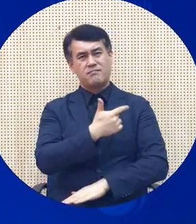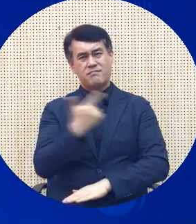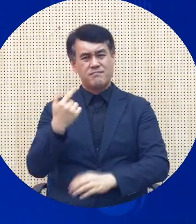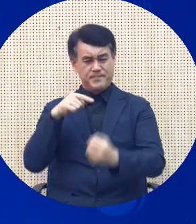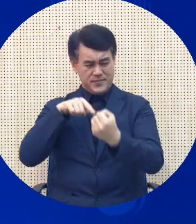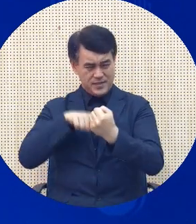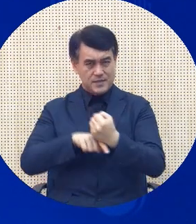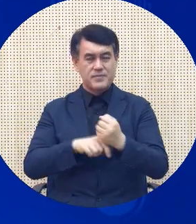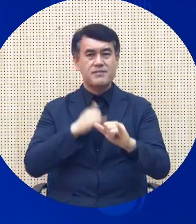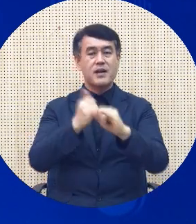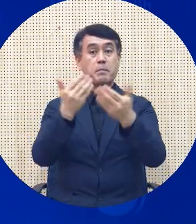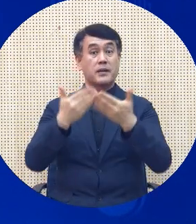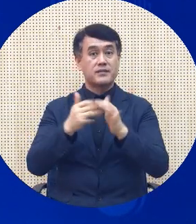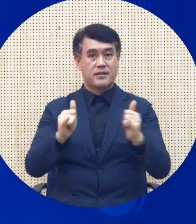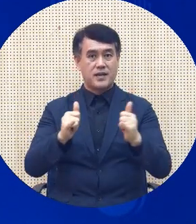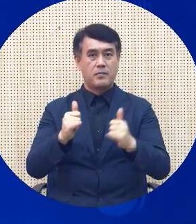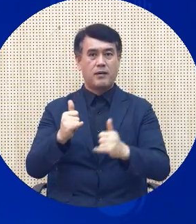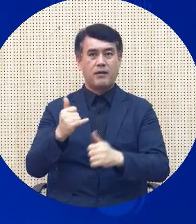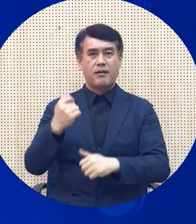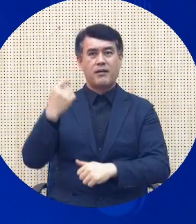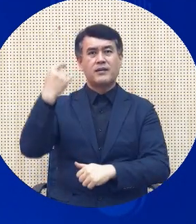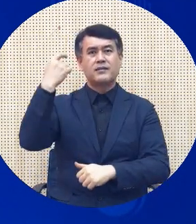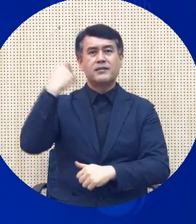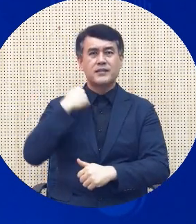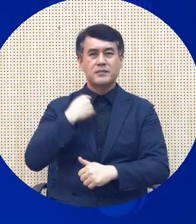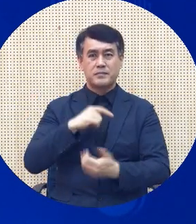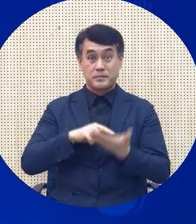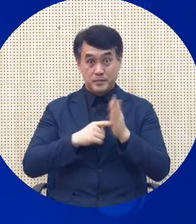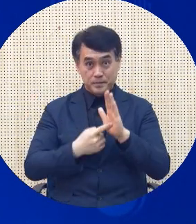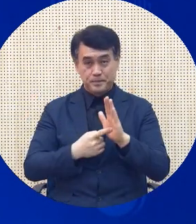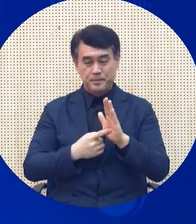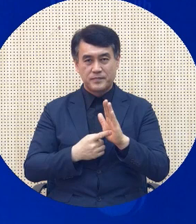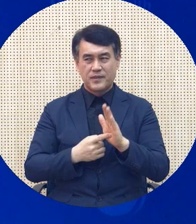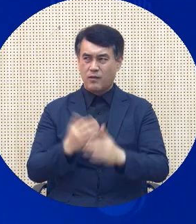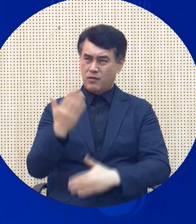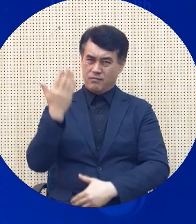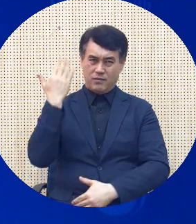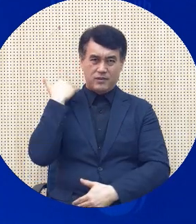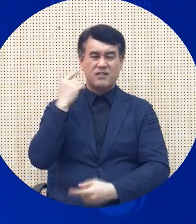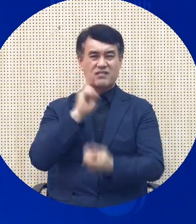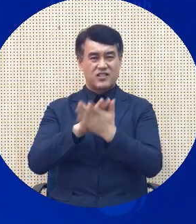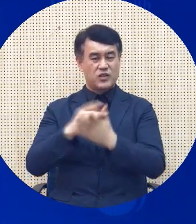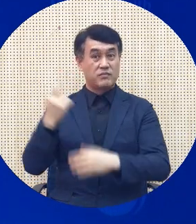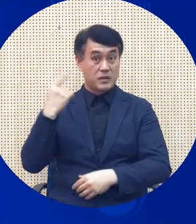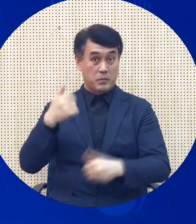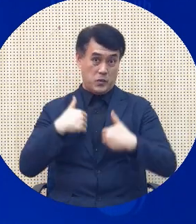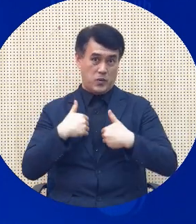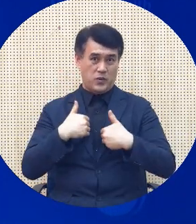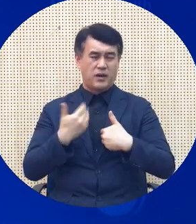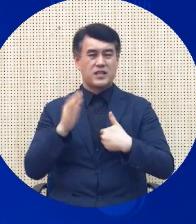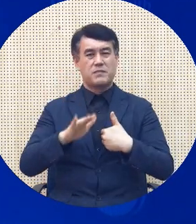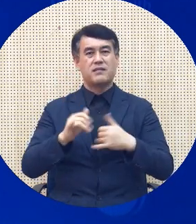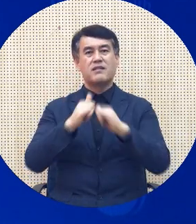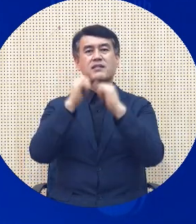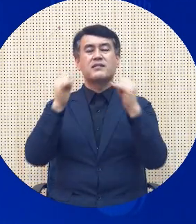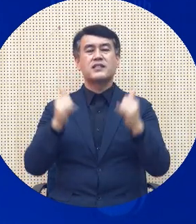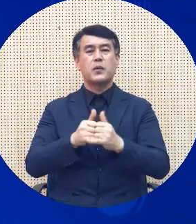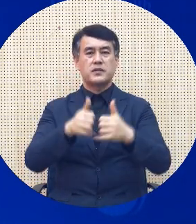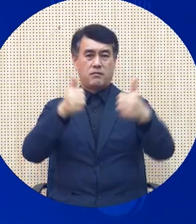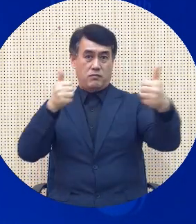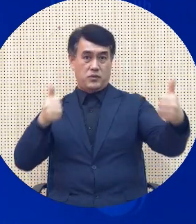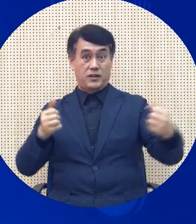상을 받으신 분들의 소감이 궁금한데요. 원래는 직접 소감을 들어봐야 하나 이 사회적 거리두기 상황으로